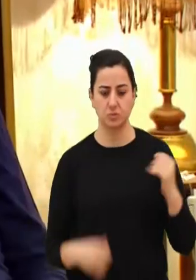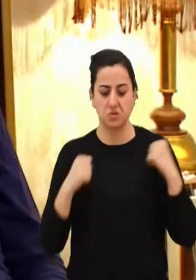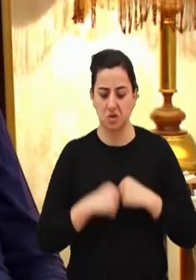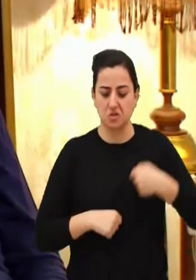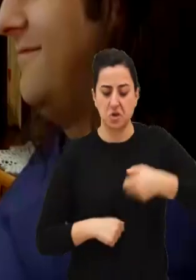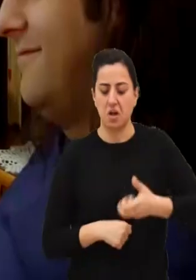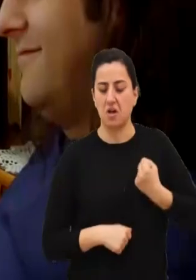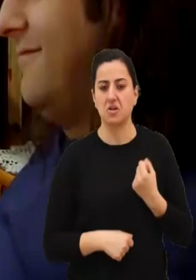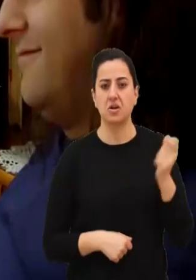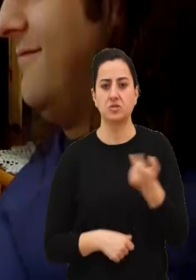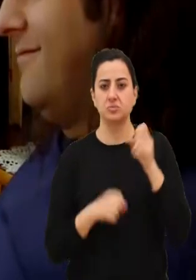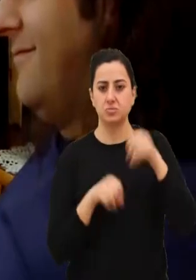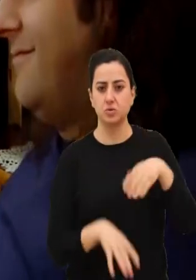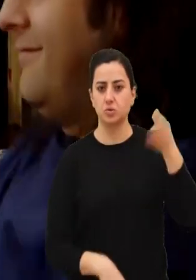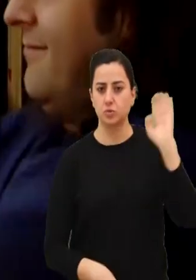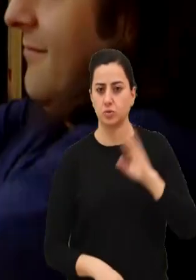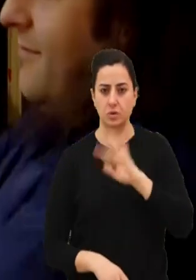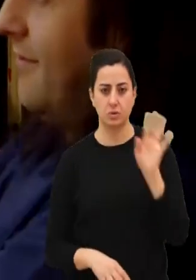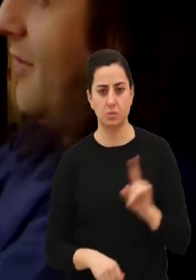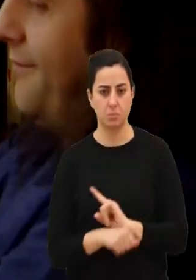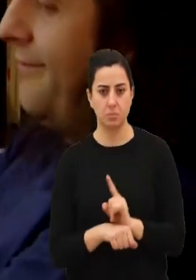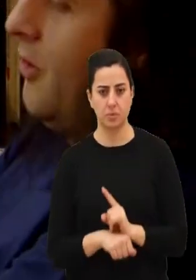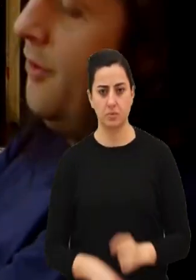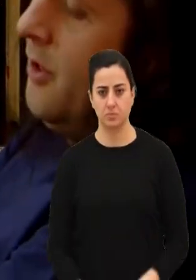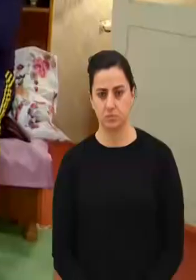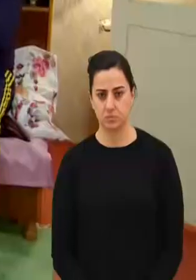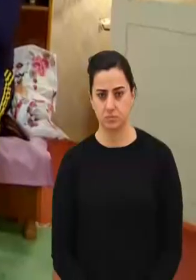ceketlerini çantalarını vın. Uzayıp gidiyorlar.